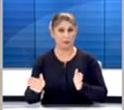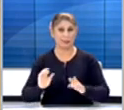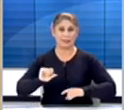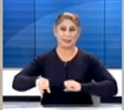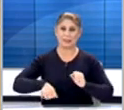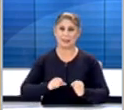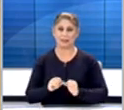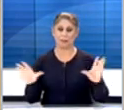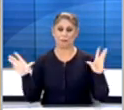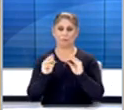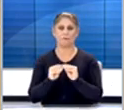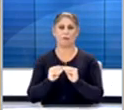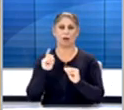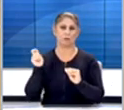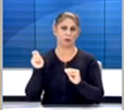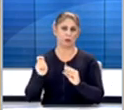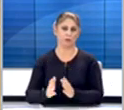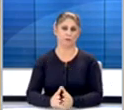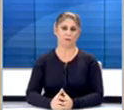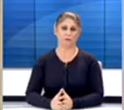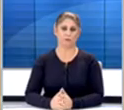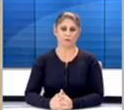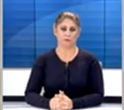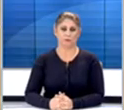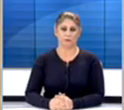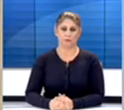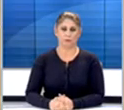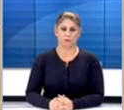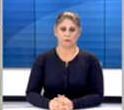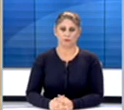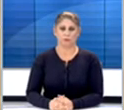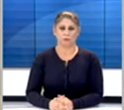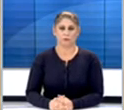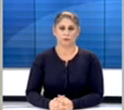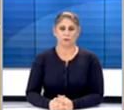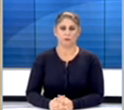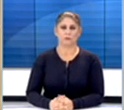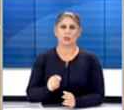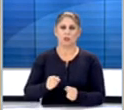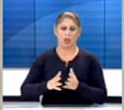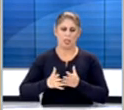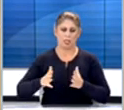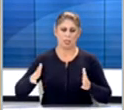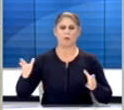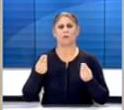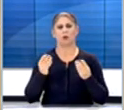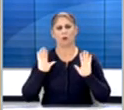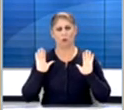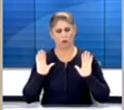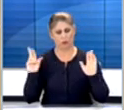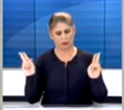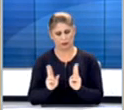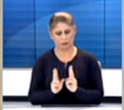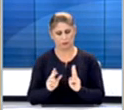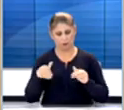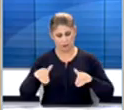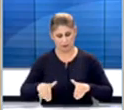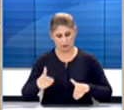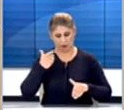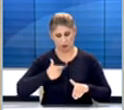συνολικά η πολιτική μας. Έρχομαι τώρα, κύριε Πρόεδρε, και για να μην μακρηγορήσω ιδιαίτερα, για να σεβαστώ και